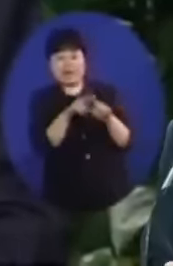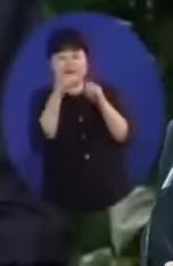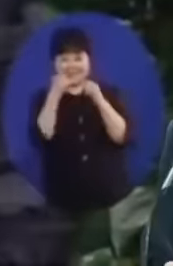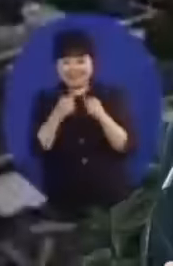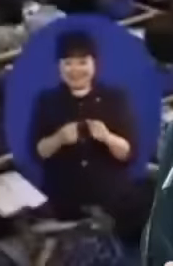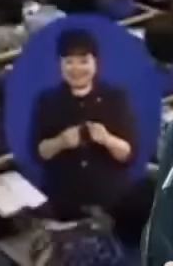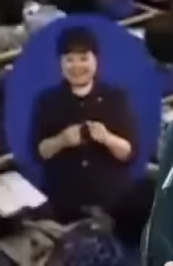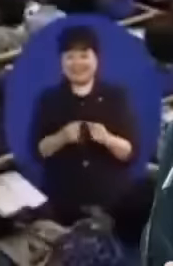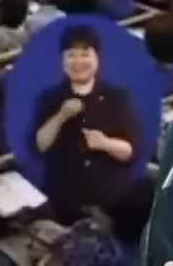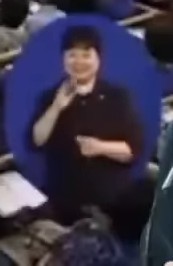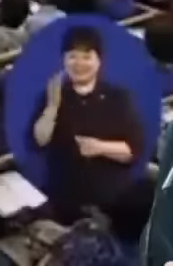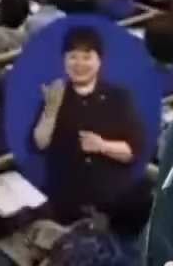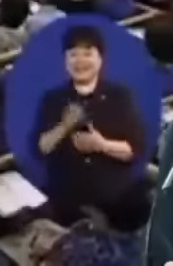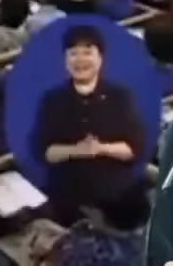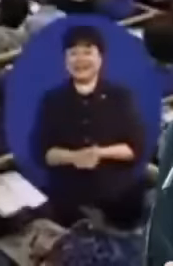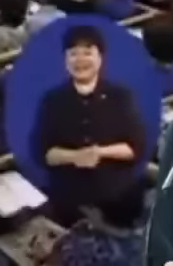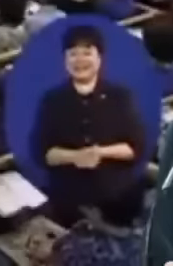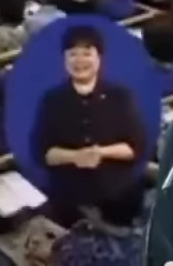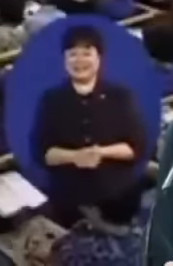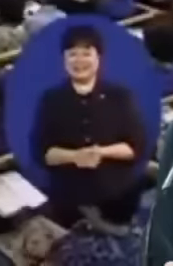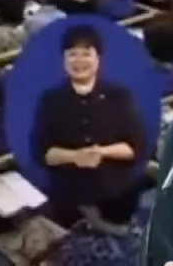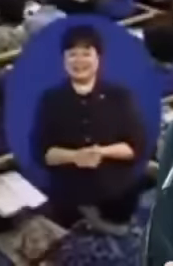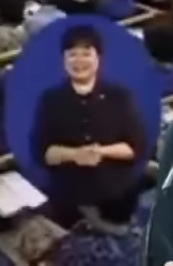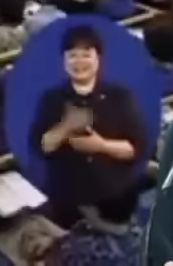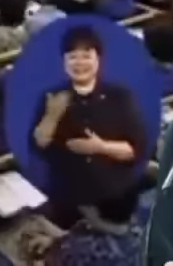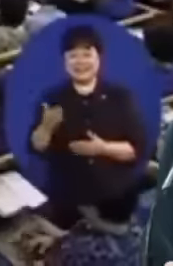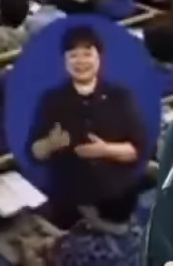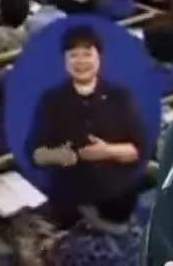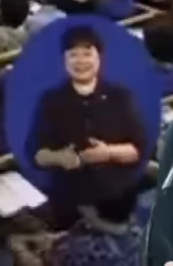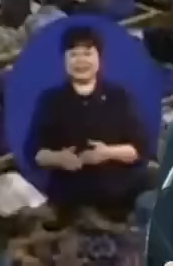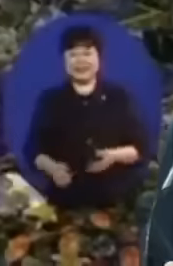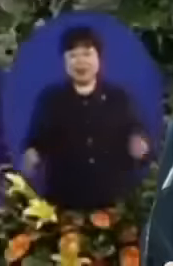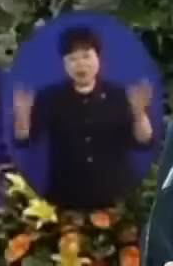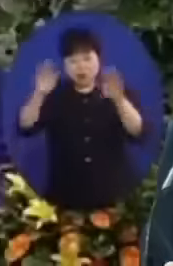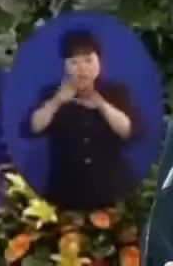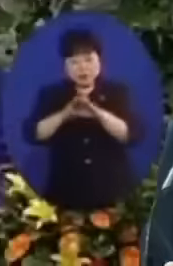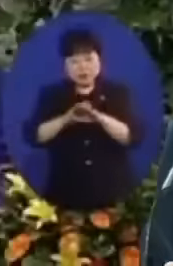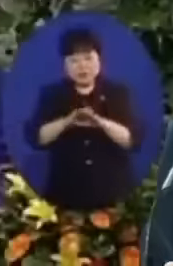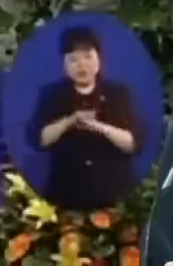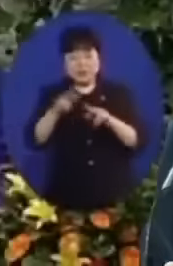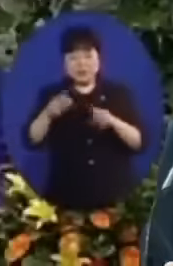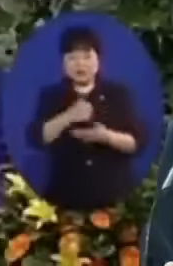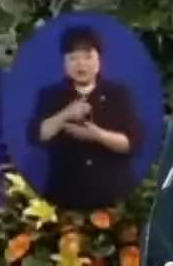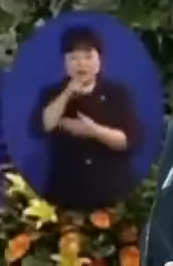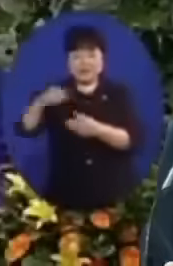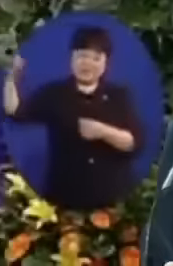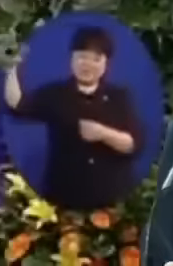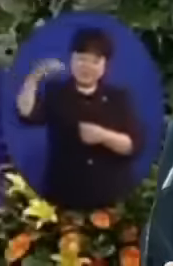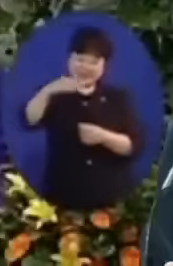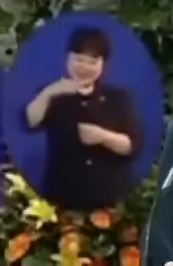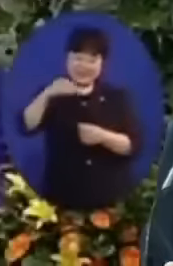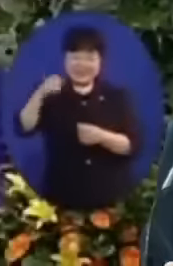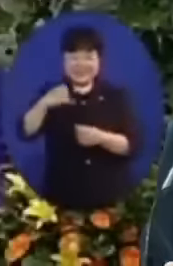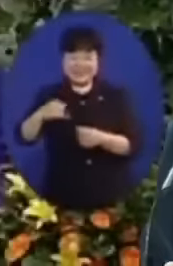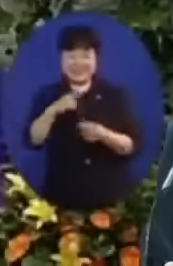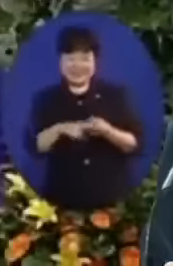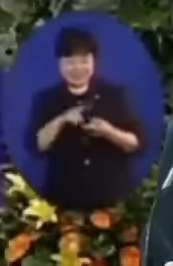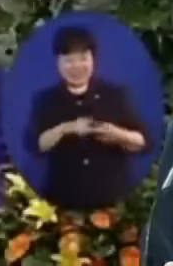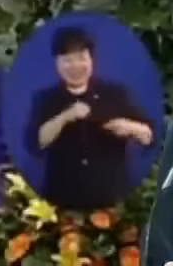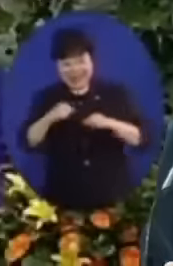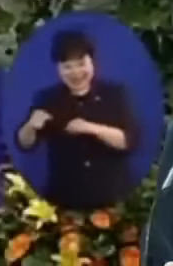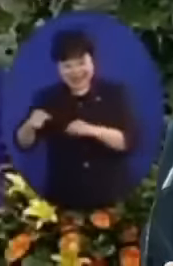사는 인생이 되는 것입니다. 너희가 전에는 어두움이더니 이제는 주 안에서 빛이라. 빛의 자녀들처럼